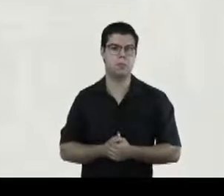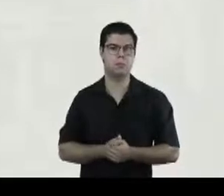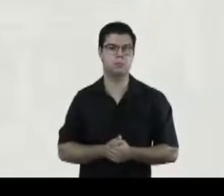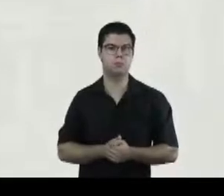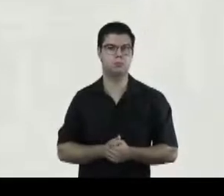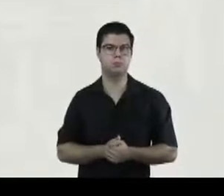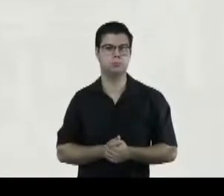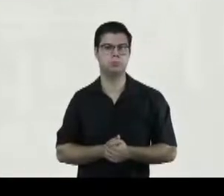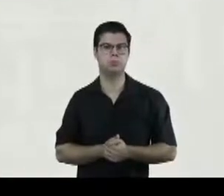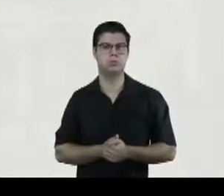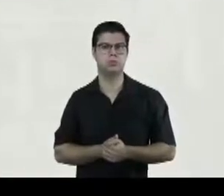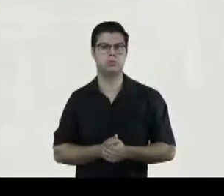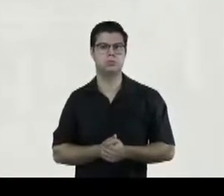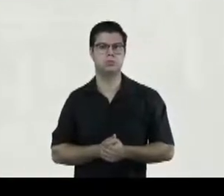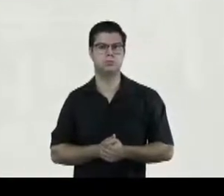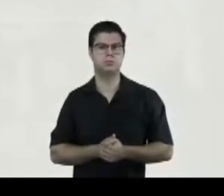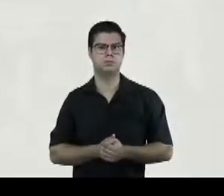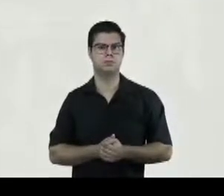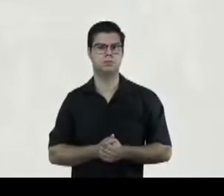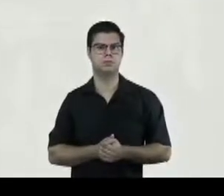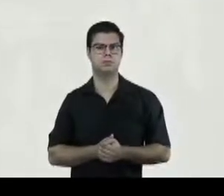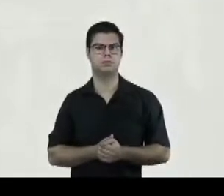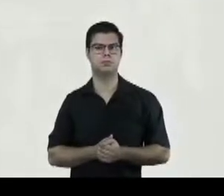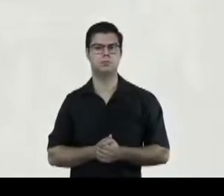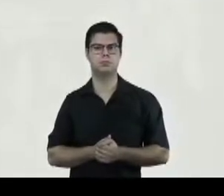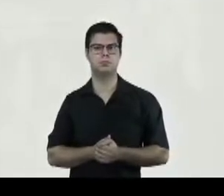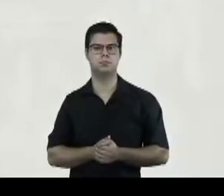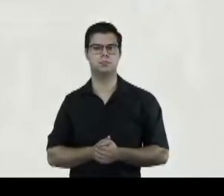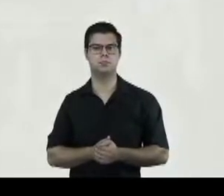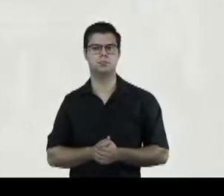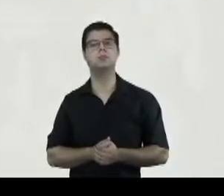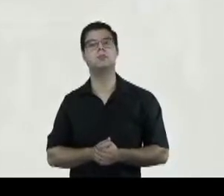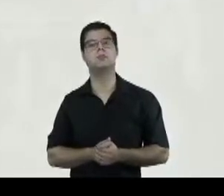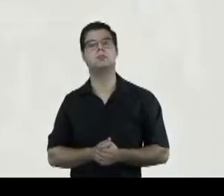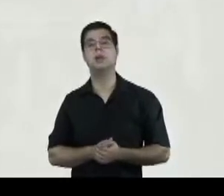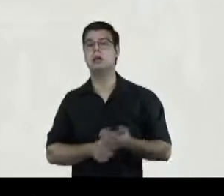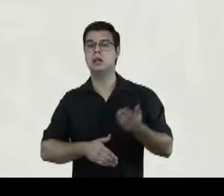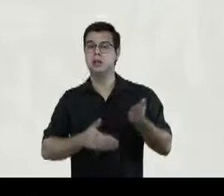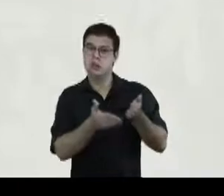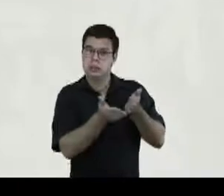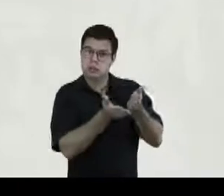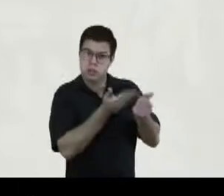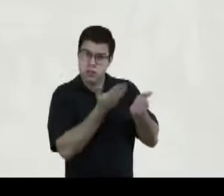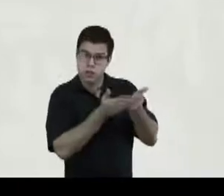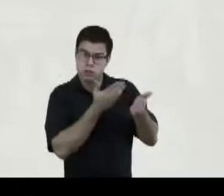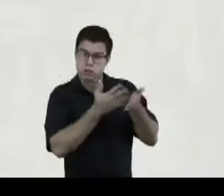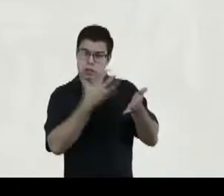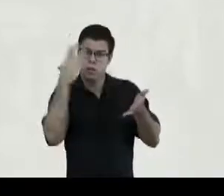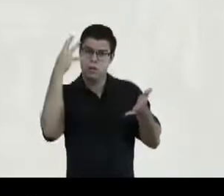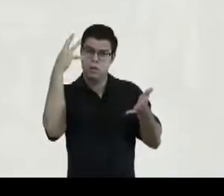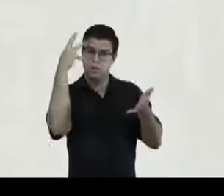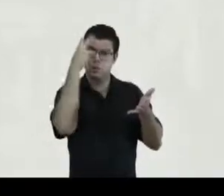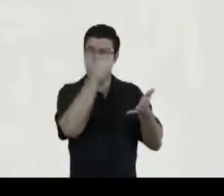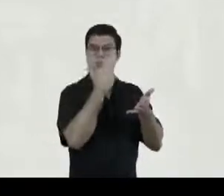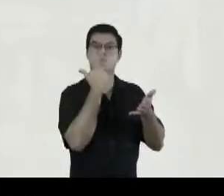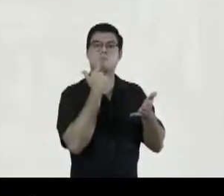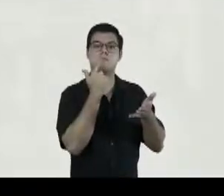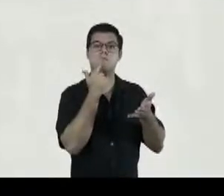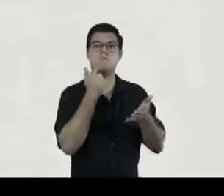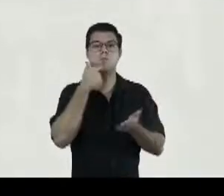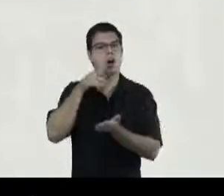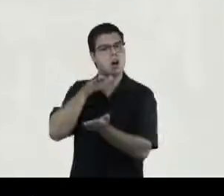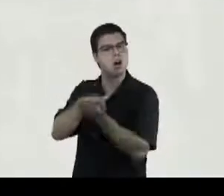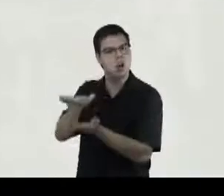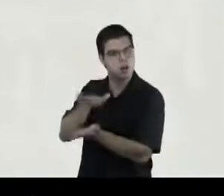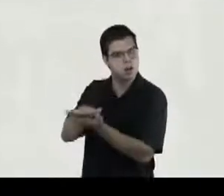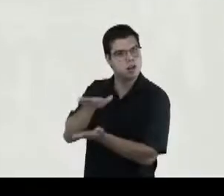Un beau livre, les beaux livres rouges de chez Droz, où maintenant on peut avoir accès, même avec les